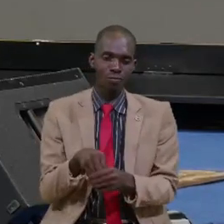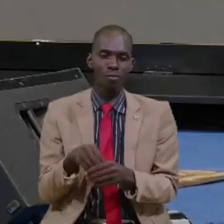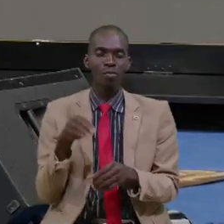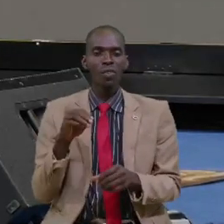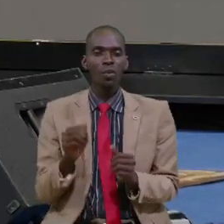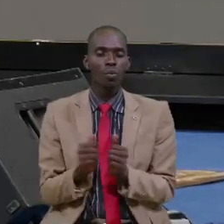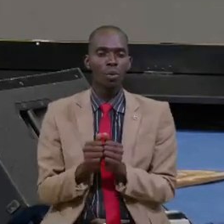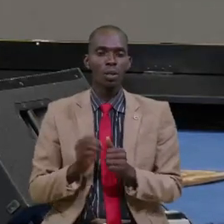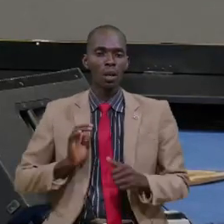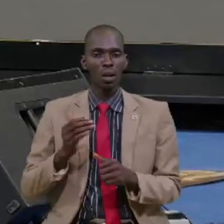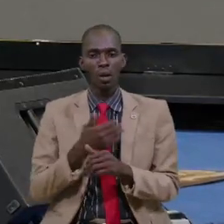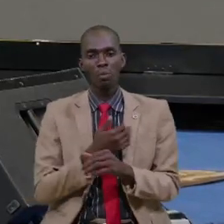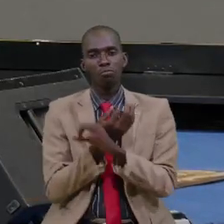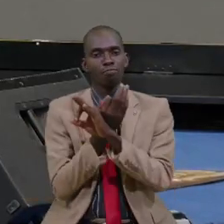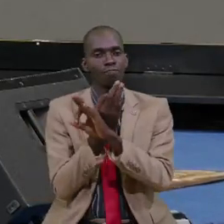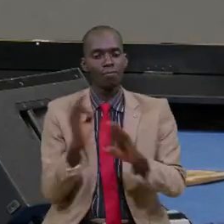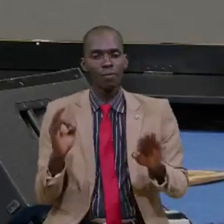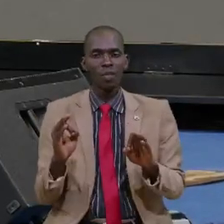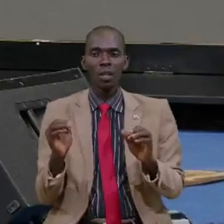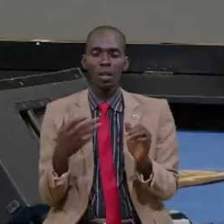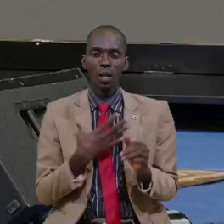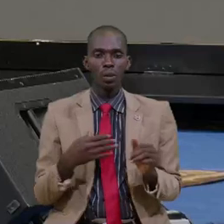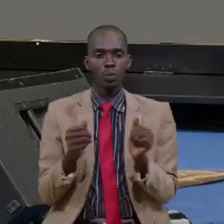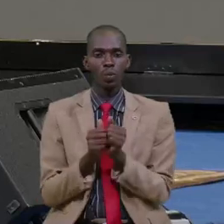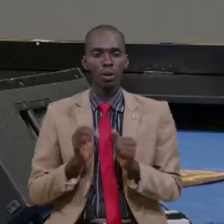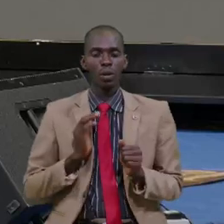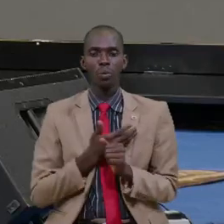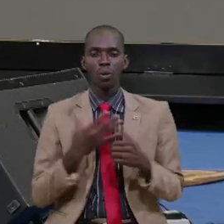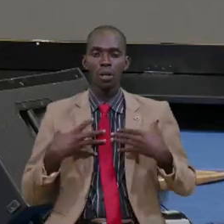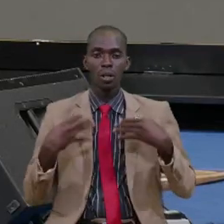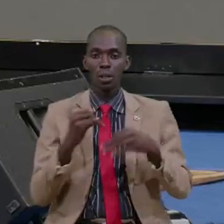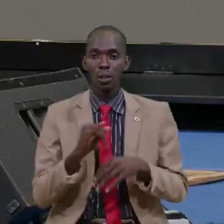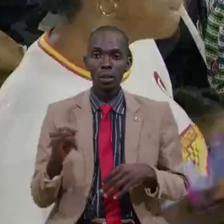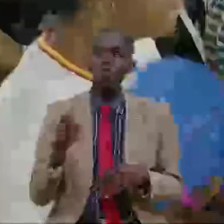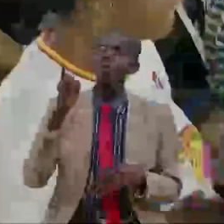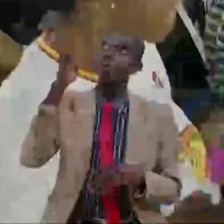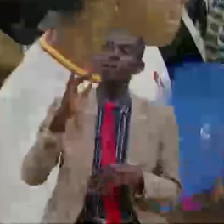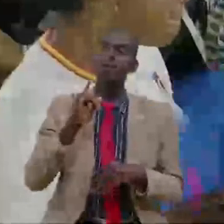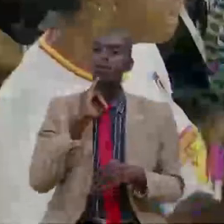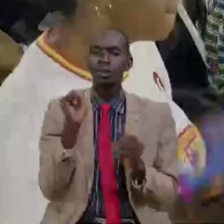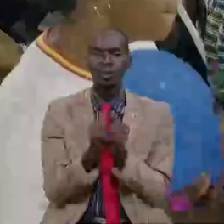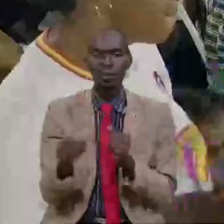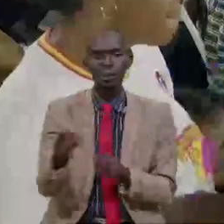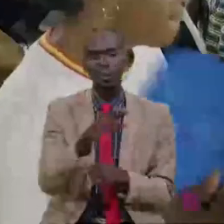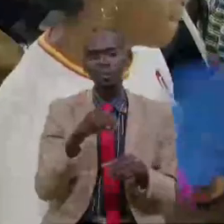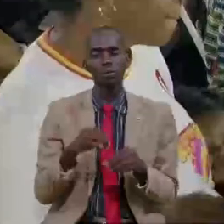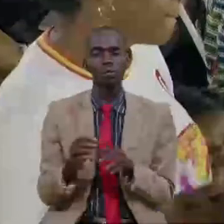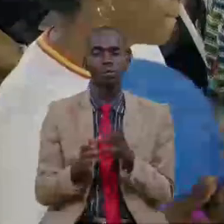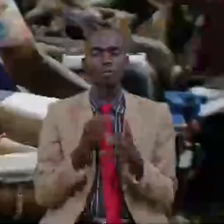sont impliqués dans notre libération, dans notre guérison. Dieu est de ton côté.